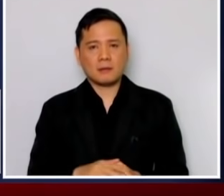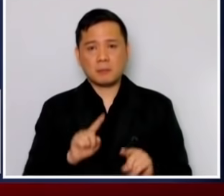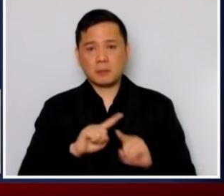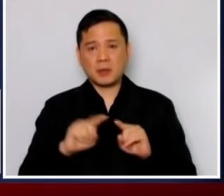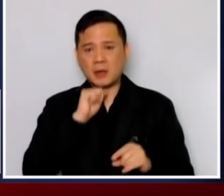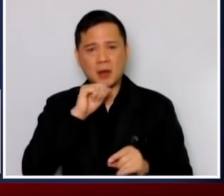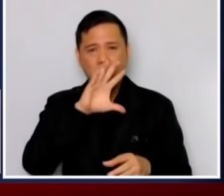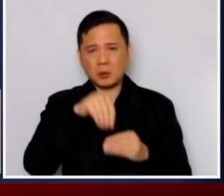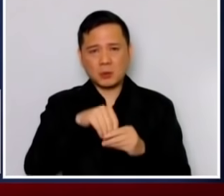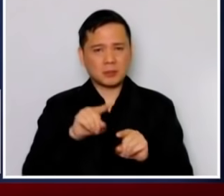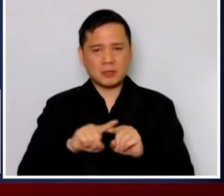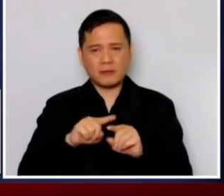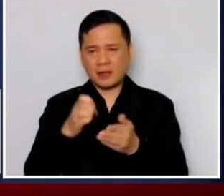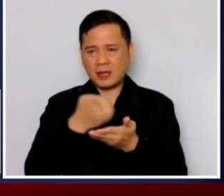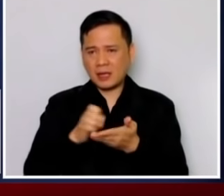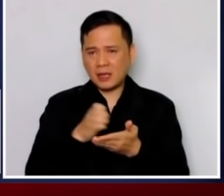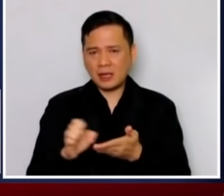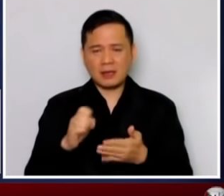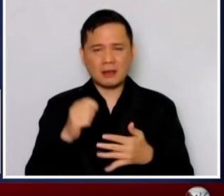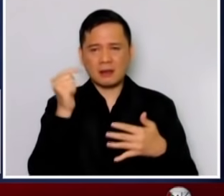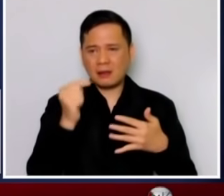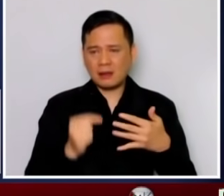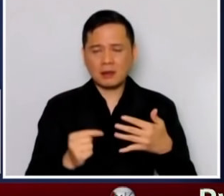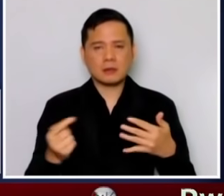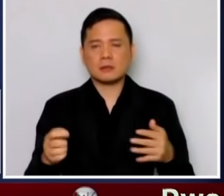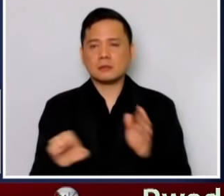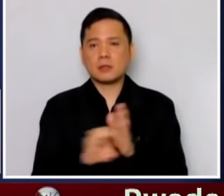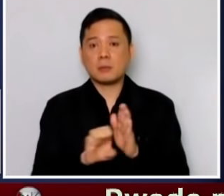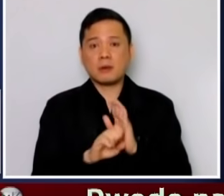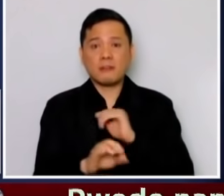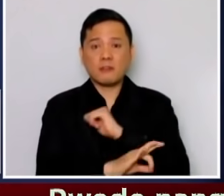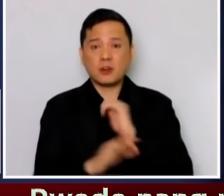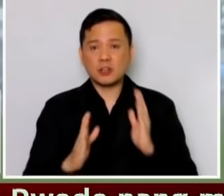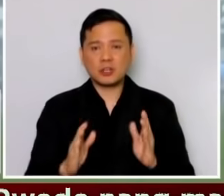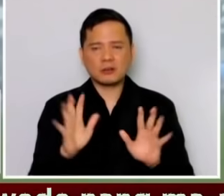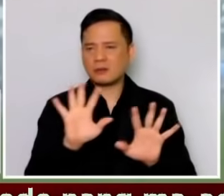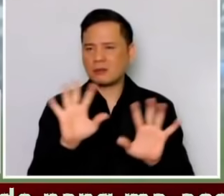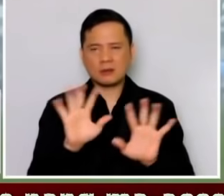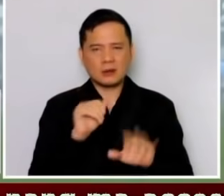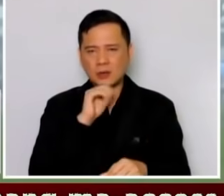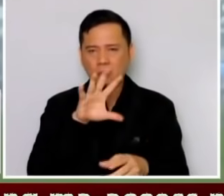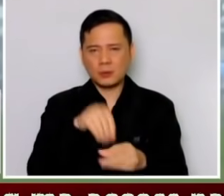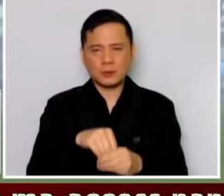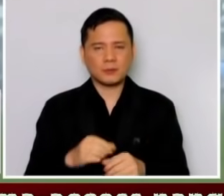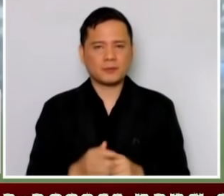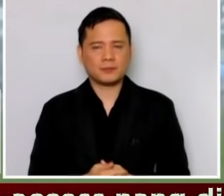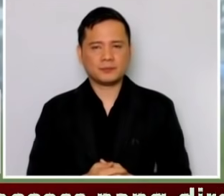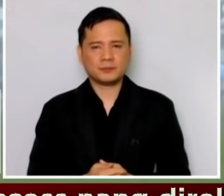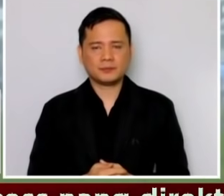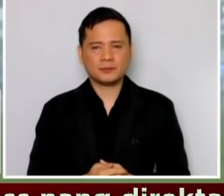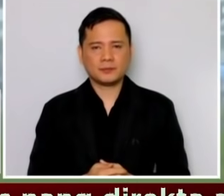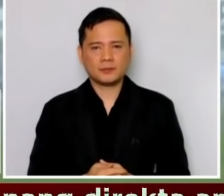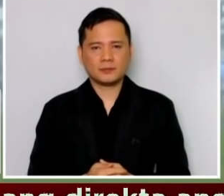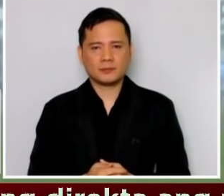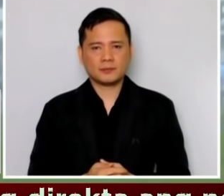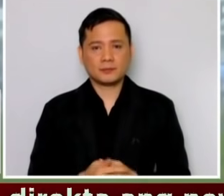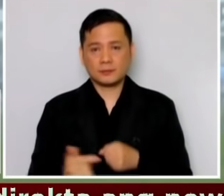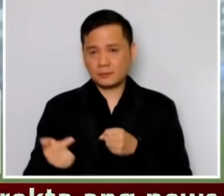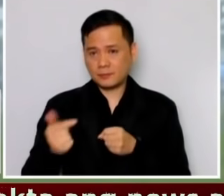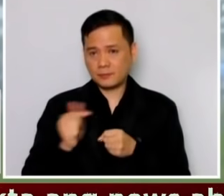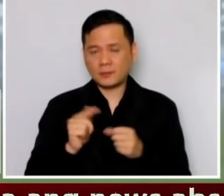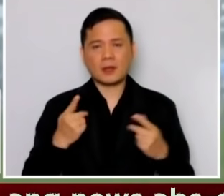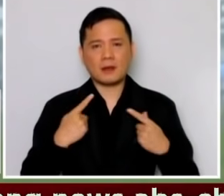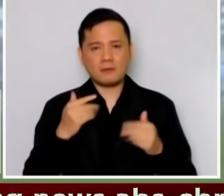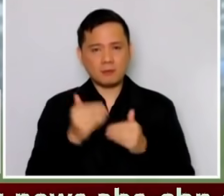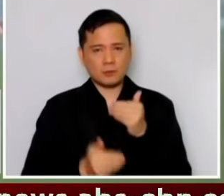we do not pay for foreigners and we do not pay for non-essential travels. May vetting process o dadaan lang talaga sa proseso